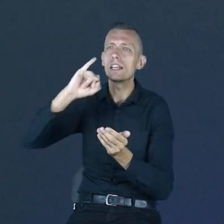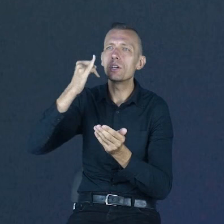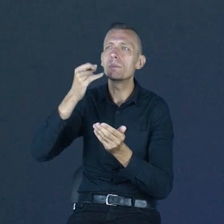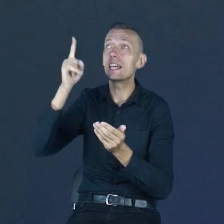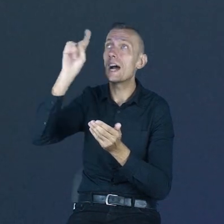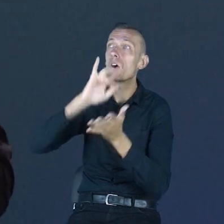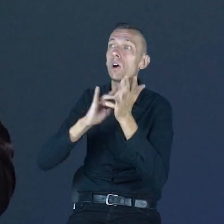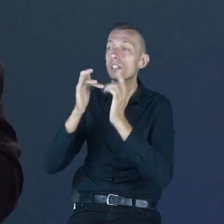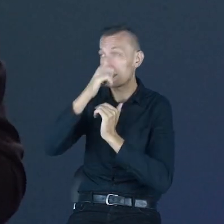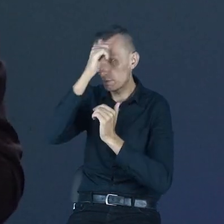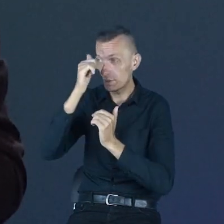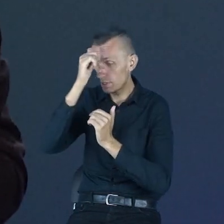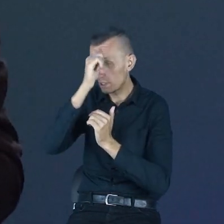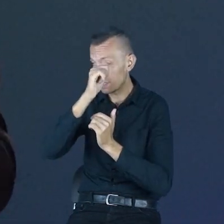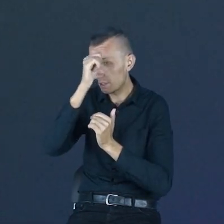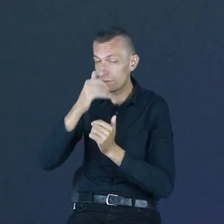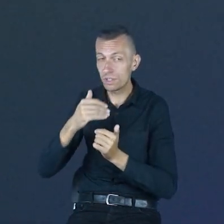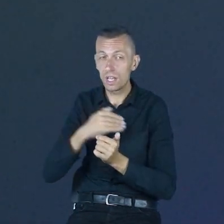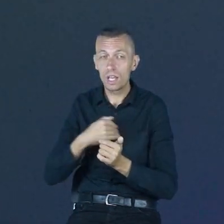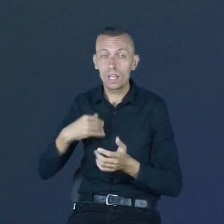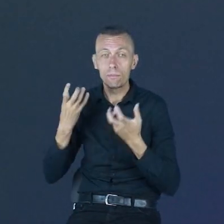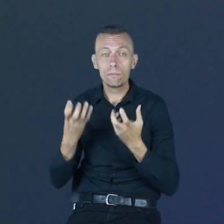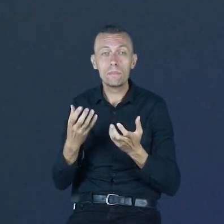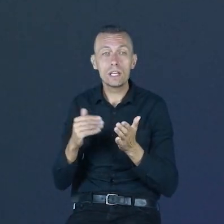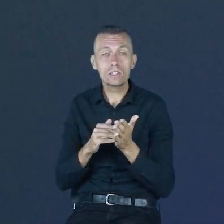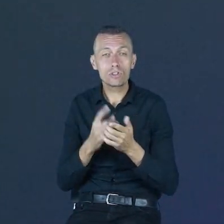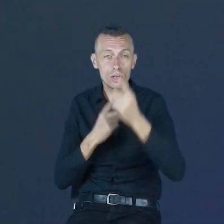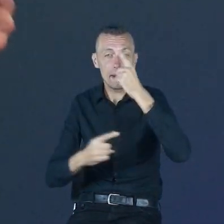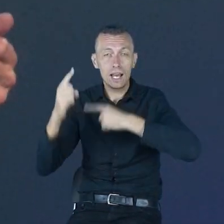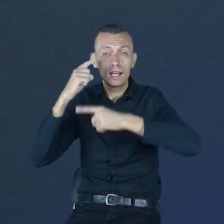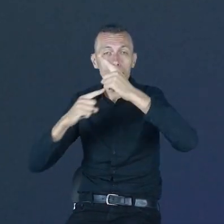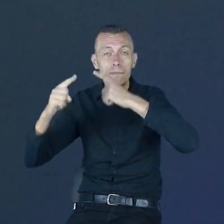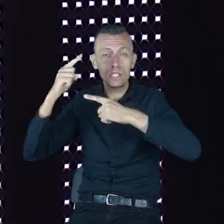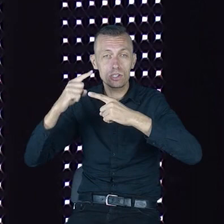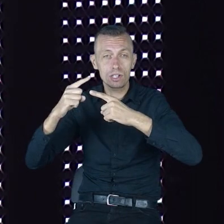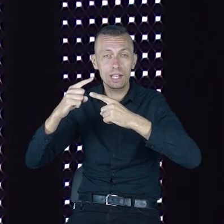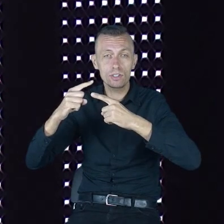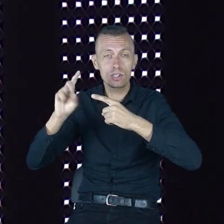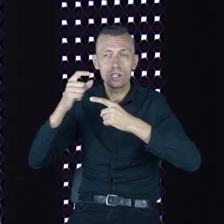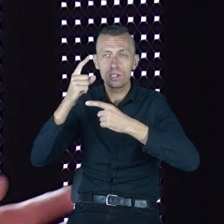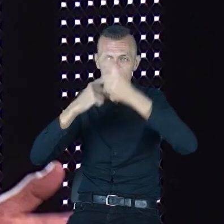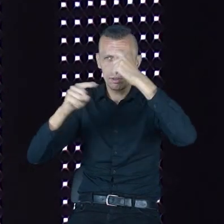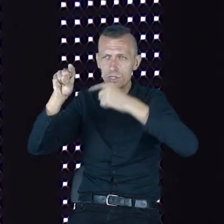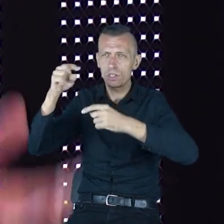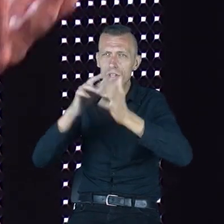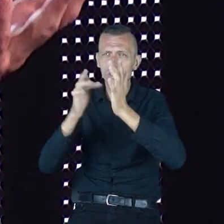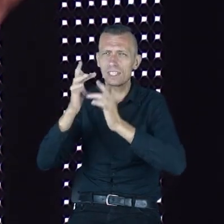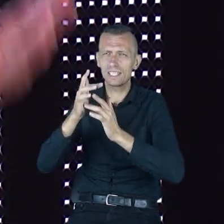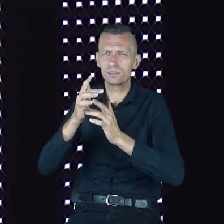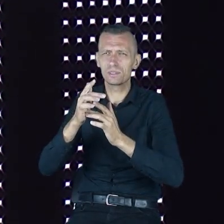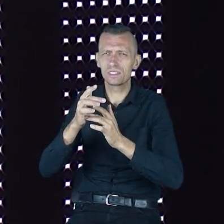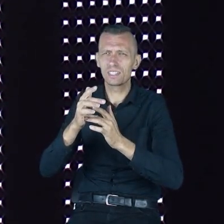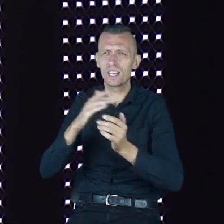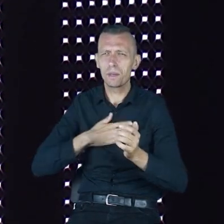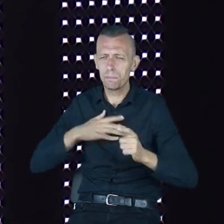On był dla nas najważniejszy. I właśnie ten wybór Bóg przed Tobą i przede mną stawia. Stawia ten wybór przed